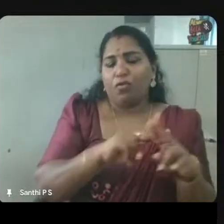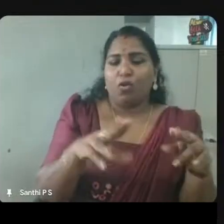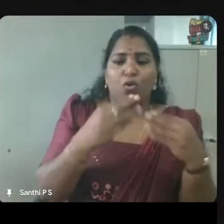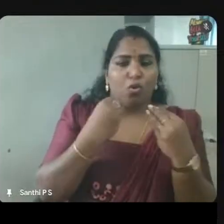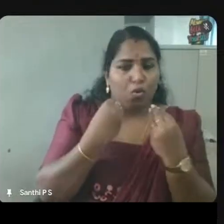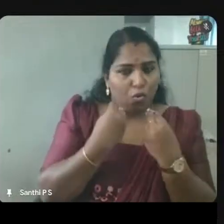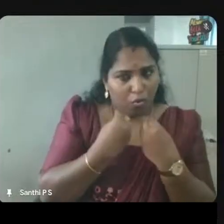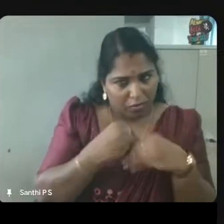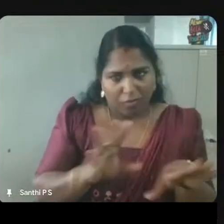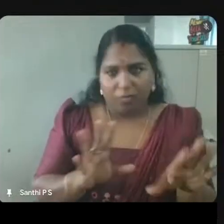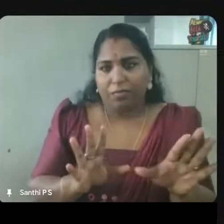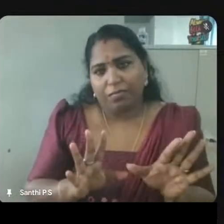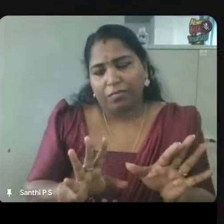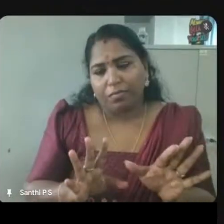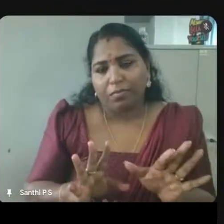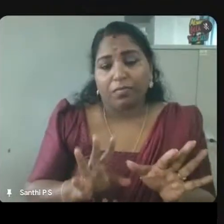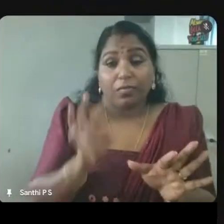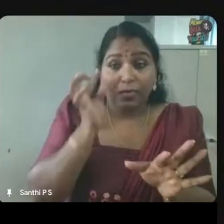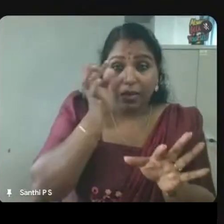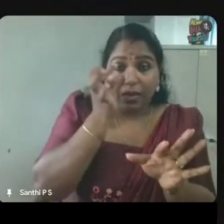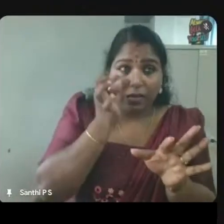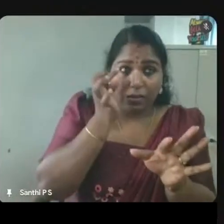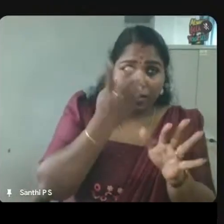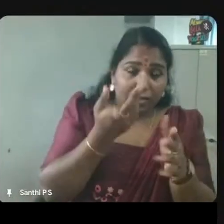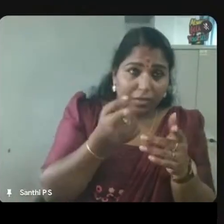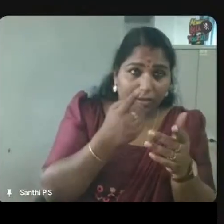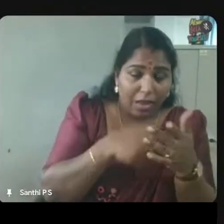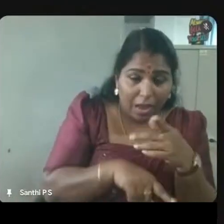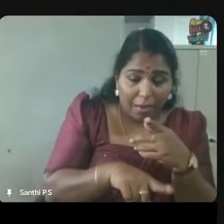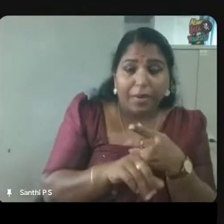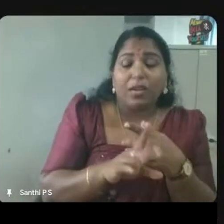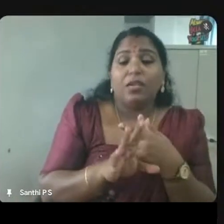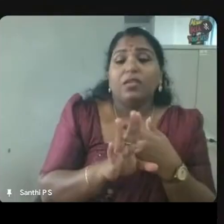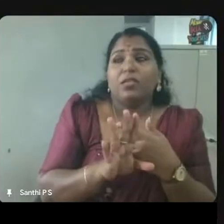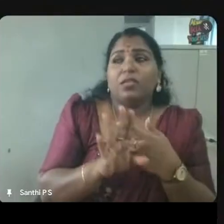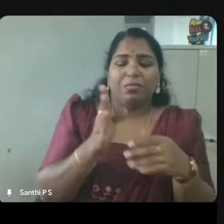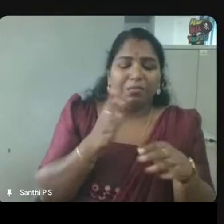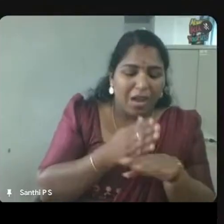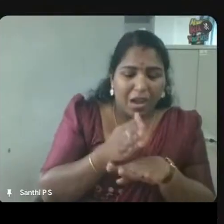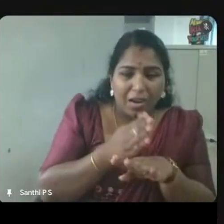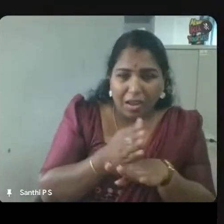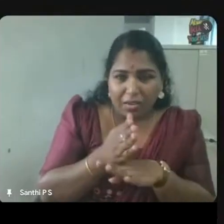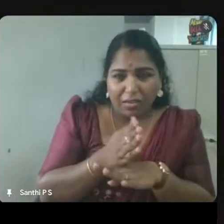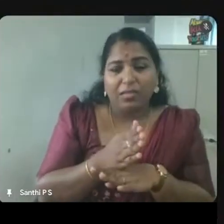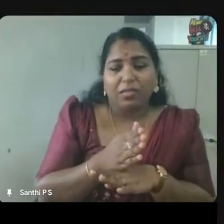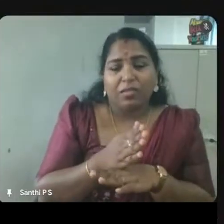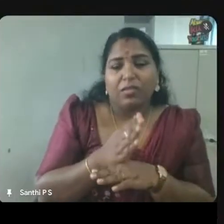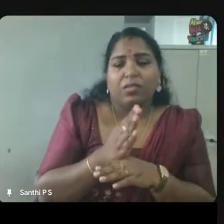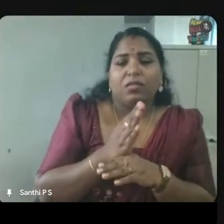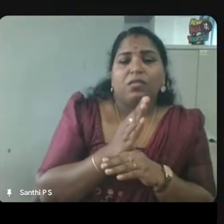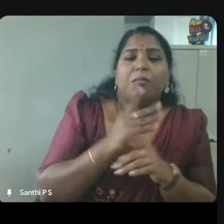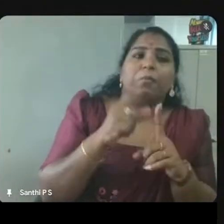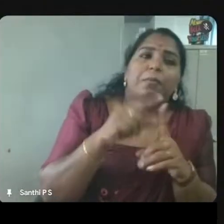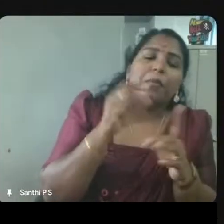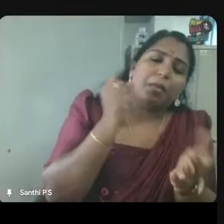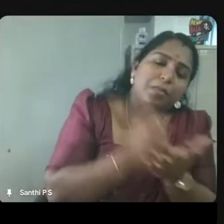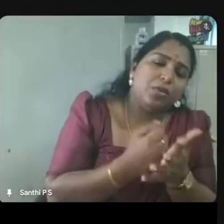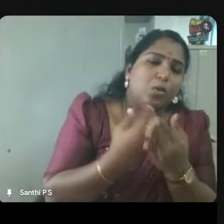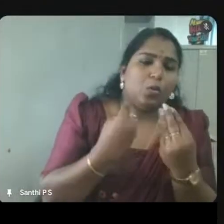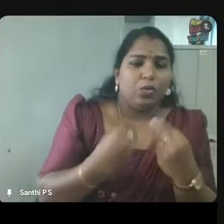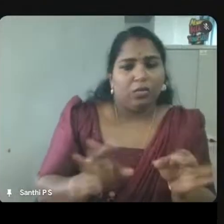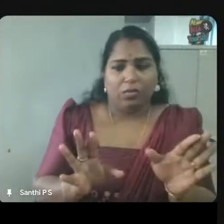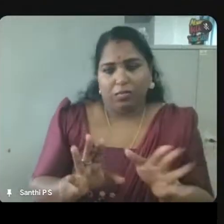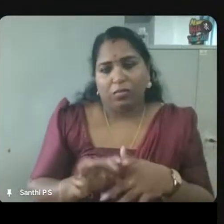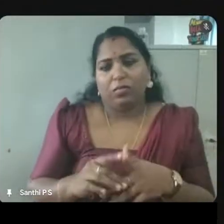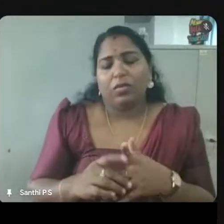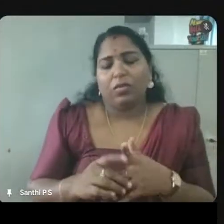കൃഷ്ണമണിയിൽ വരുന്ന തഴമ്പുകൾ, സ്കാറുകൾ, അത് പെർമനന്റ് കാഴ്ച നഷ്ടപ്പെടാനുള്ള കാരണമാണ്. അതുകൊണ്ട് തന്നെ നമുക്ക് ഇന്നത്തെ കാലത്ത് മോഡേൺ